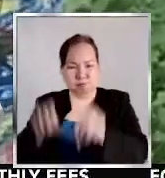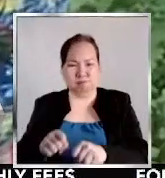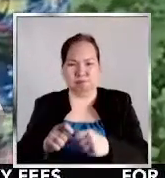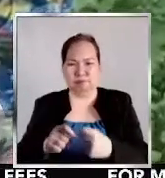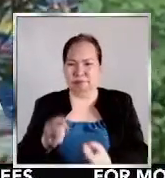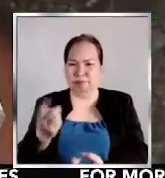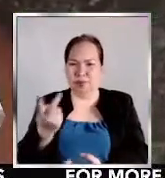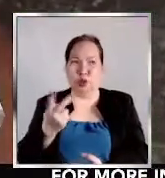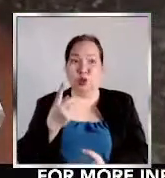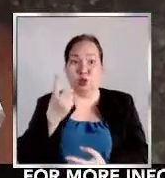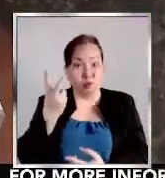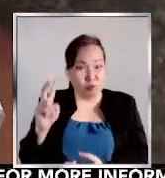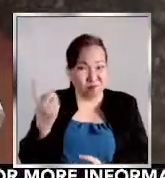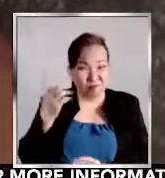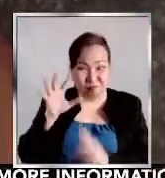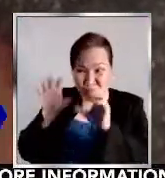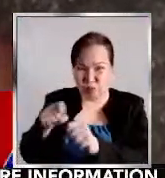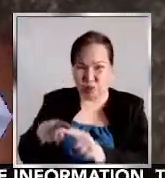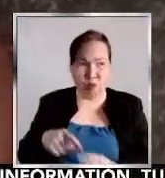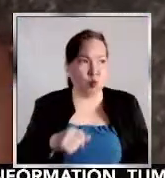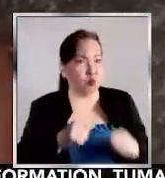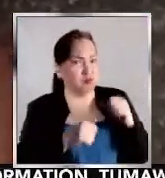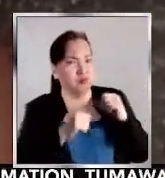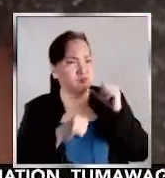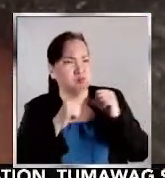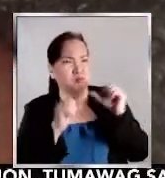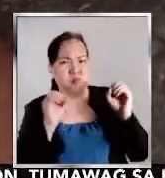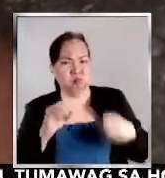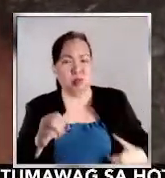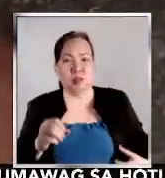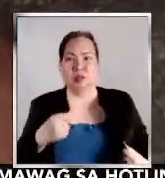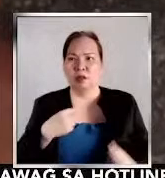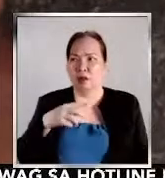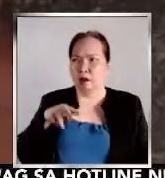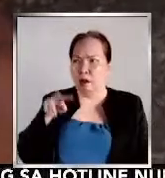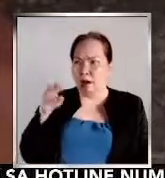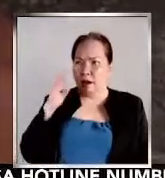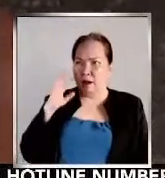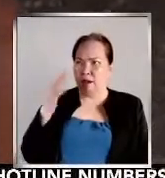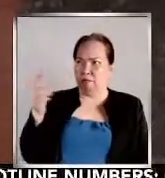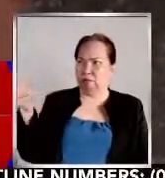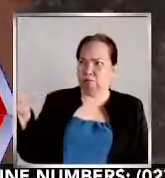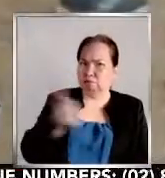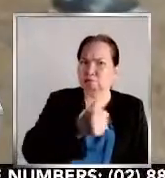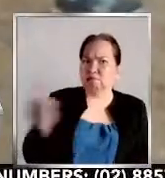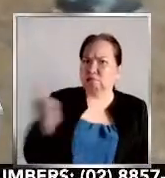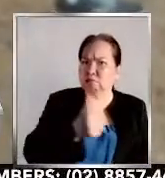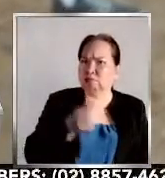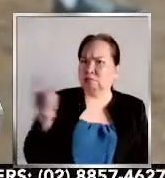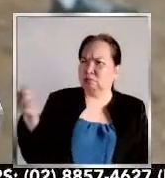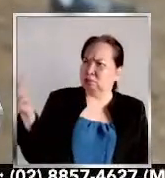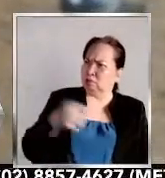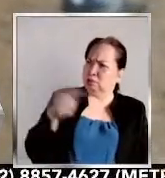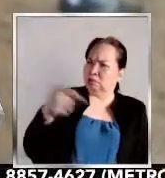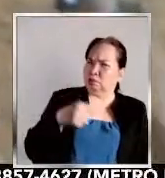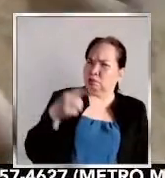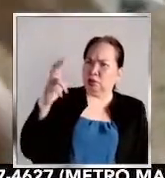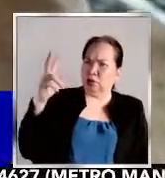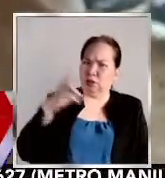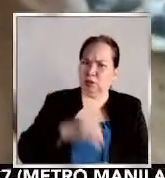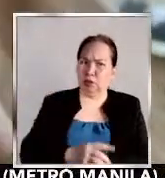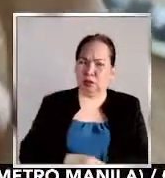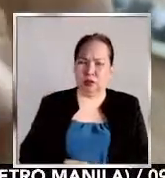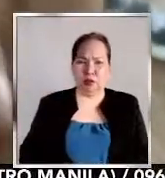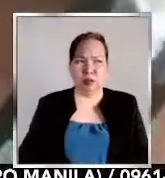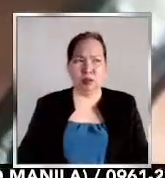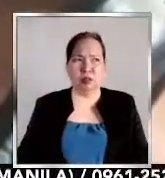pa ang 2. 3 balik-balik na ngayon dito, pa 3 araw. Hindi naman sana ako magbibinta. Dalulong, tatakot